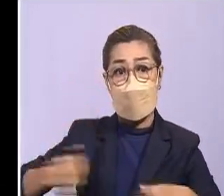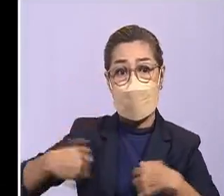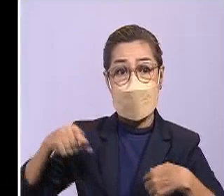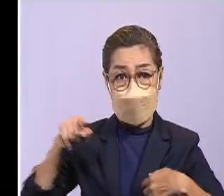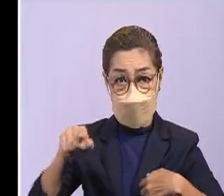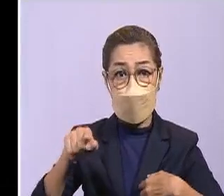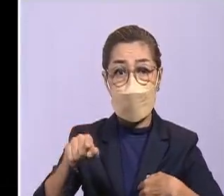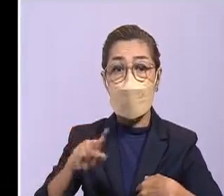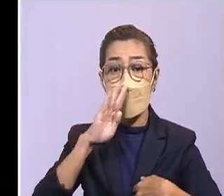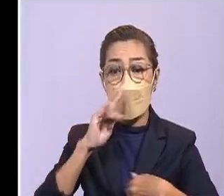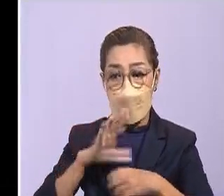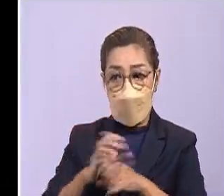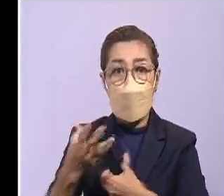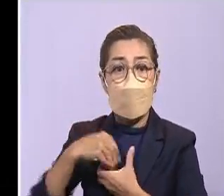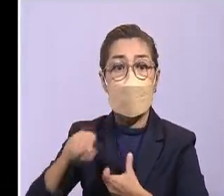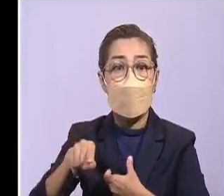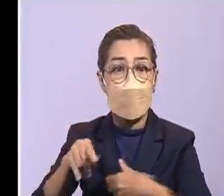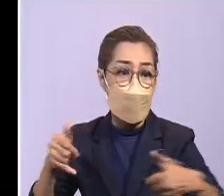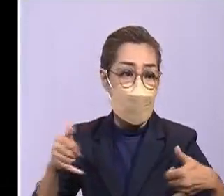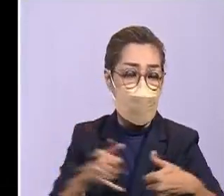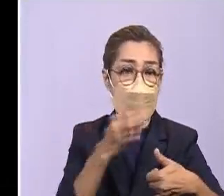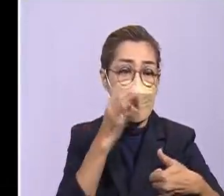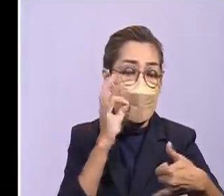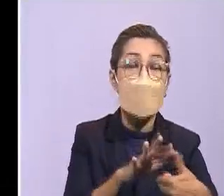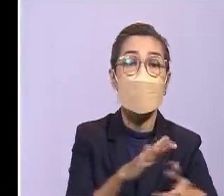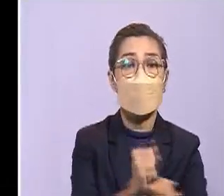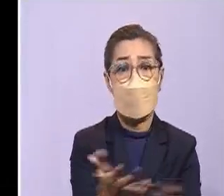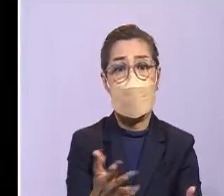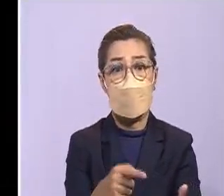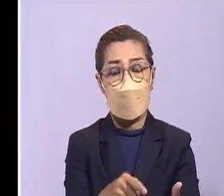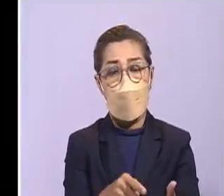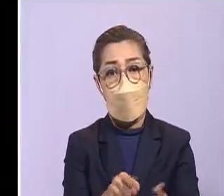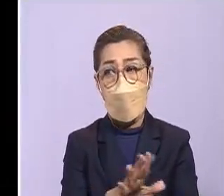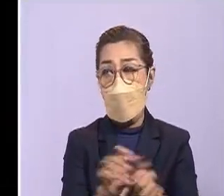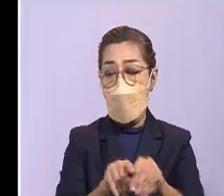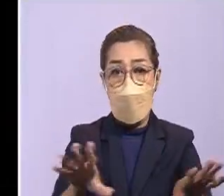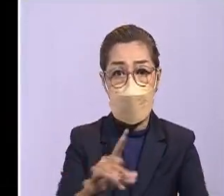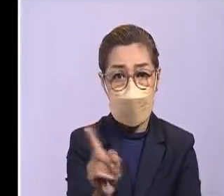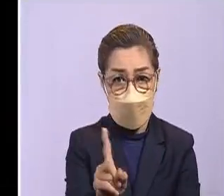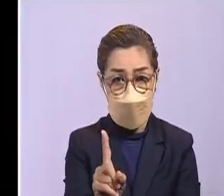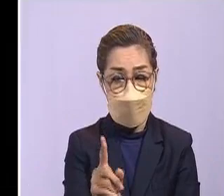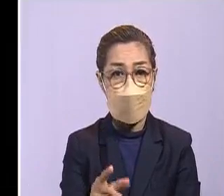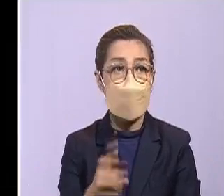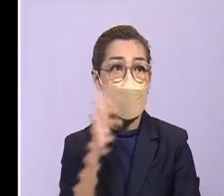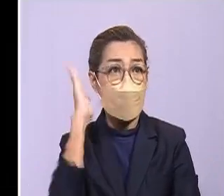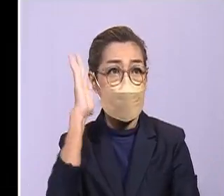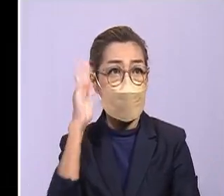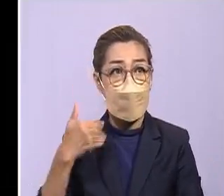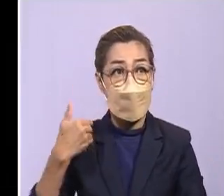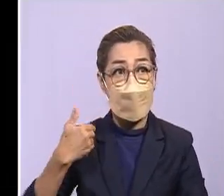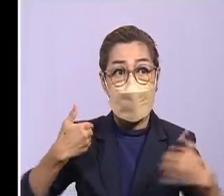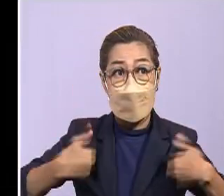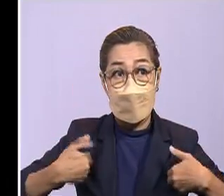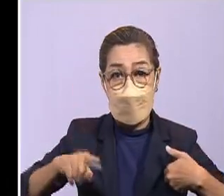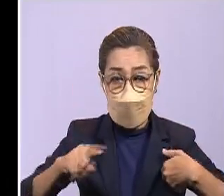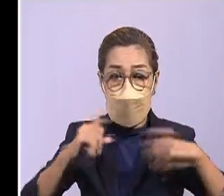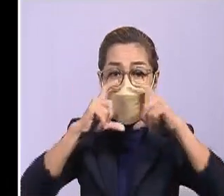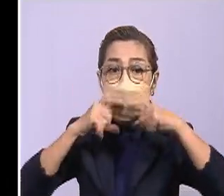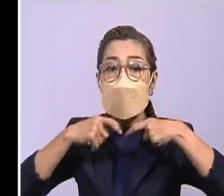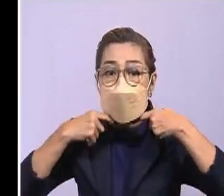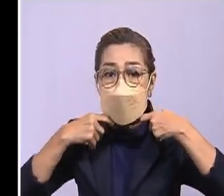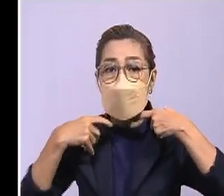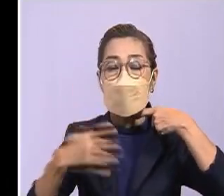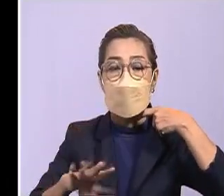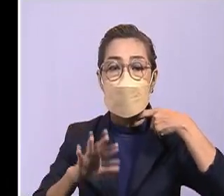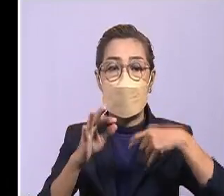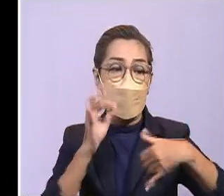พยาบาลนี้คือเจ้าหน้าที่เสี่ยงหมดเลย จะกลายเป็นคลัสเตอร์เลย ค่ะ นะฮะแล้วไหนจะเรื่องถอดแมสไหนจะเรื่องถมน้ำลายแล้วอย่าไปก่อกวนในโรง